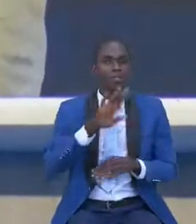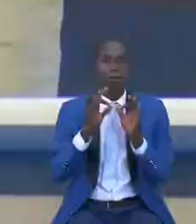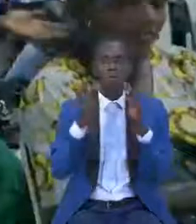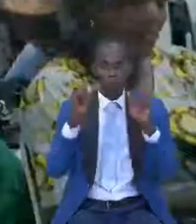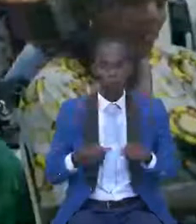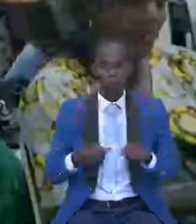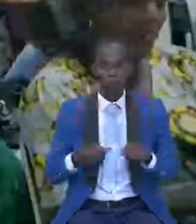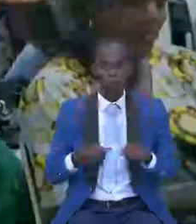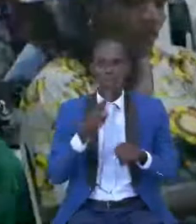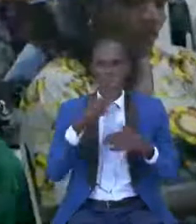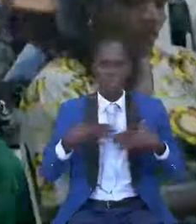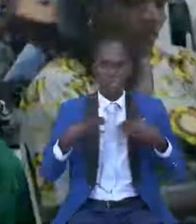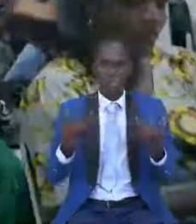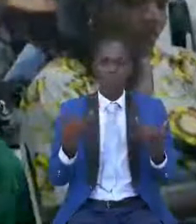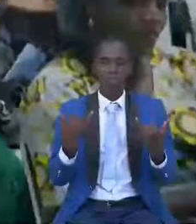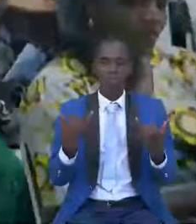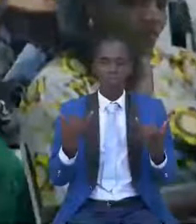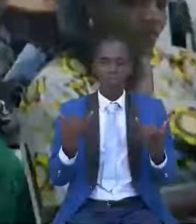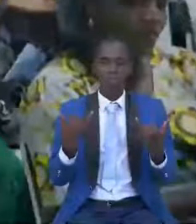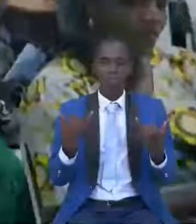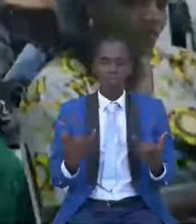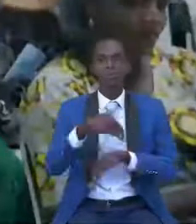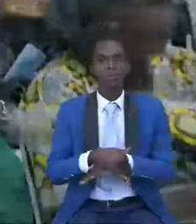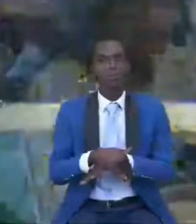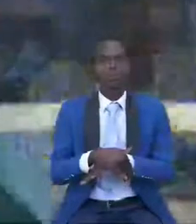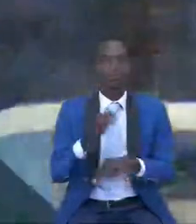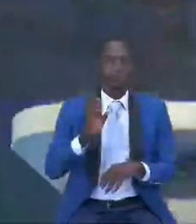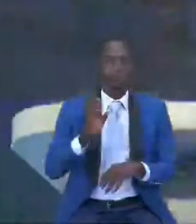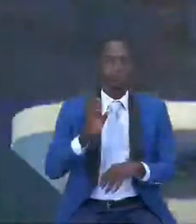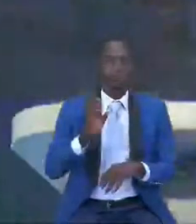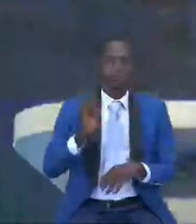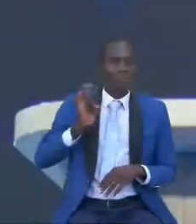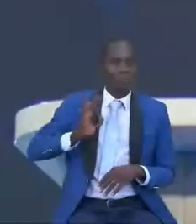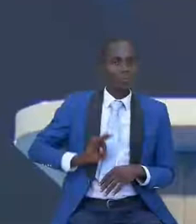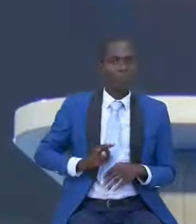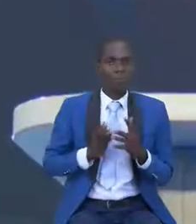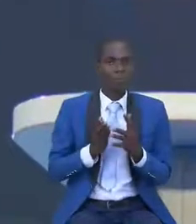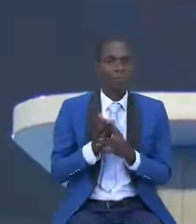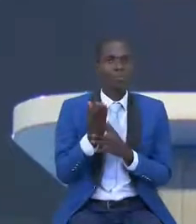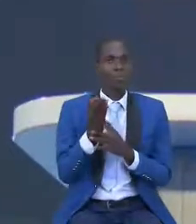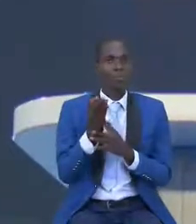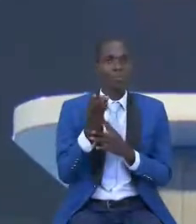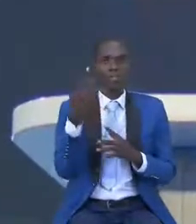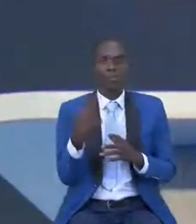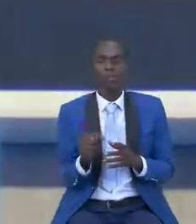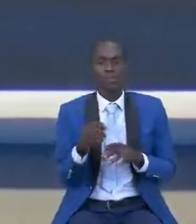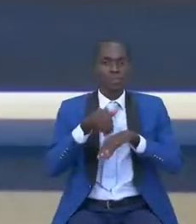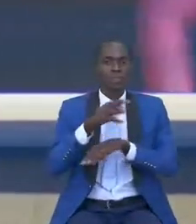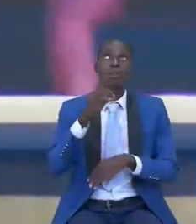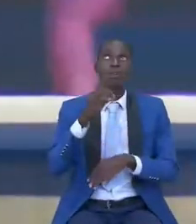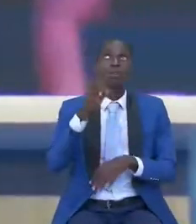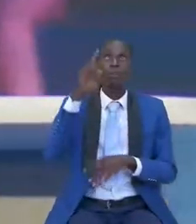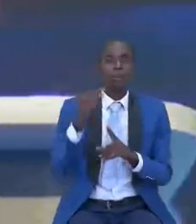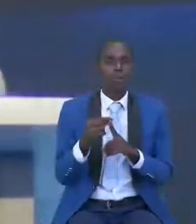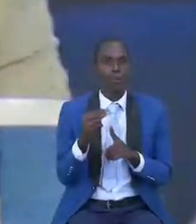guérie, ta famille entière complètement sera guérie. Le rétablissement par